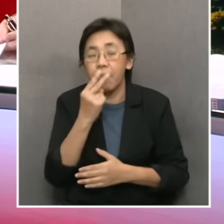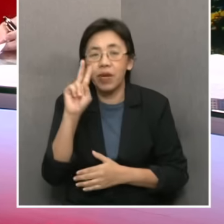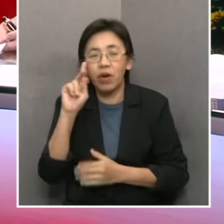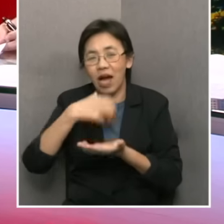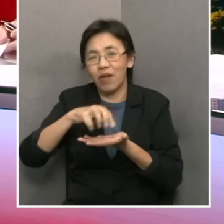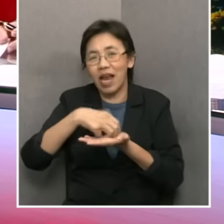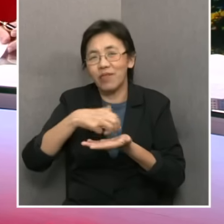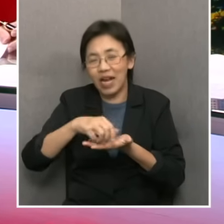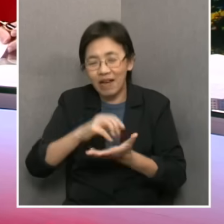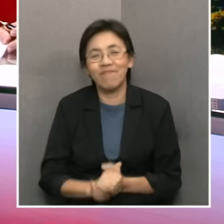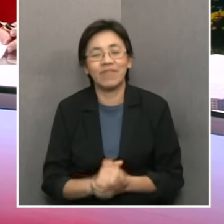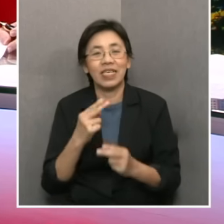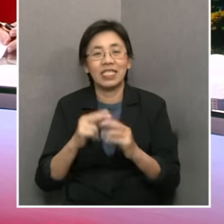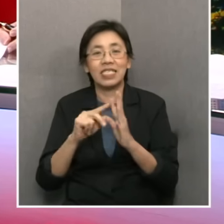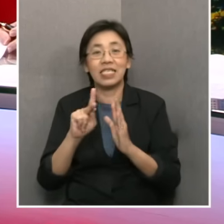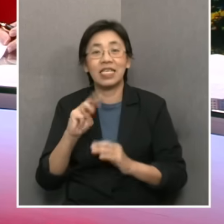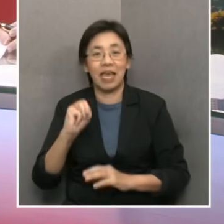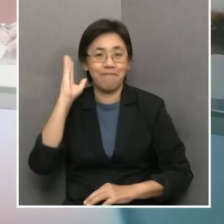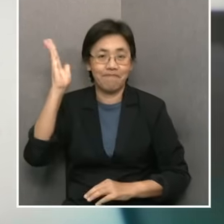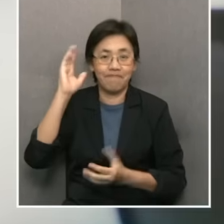ตามเกมนะคะกับคุณเกมชวันค่ะ